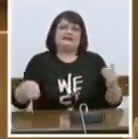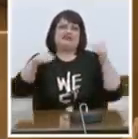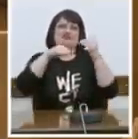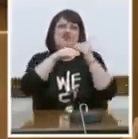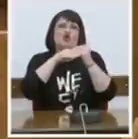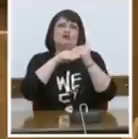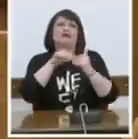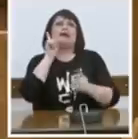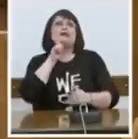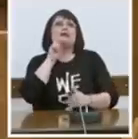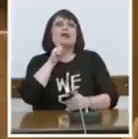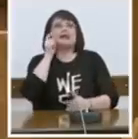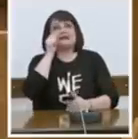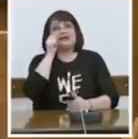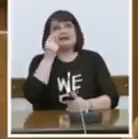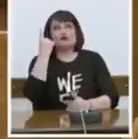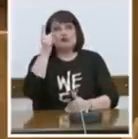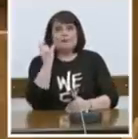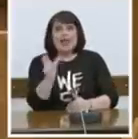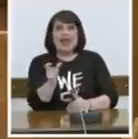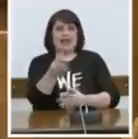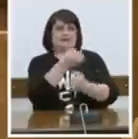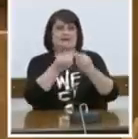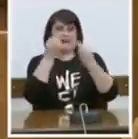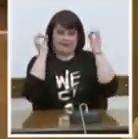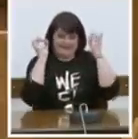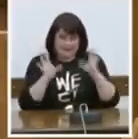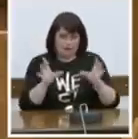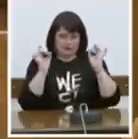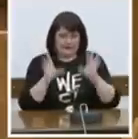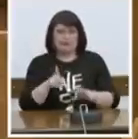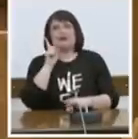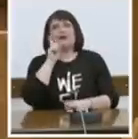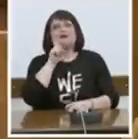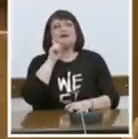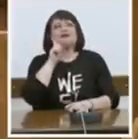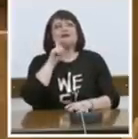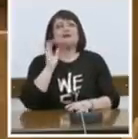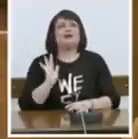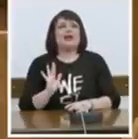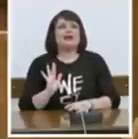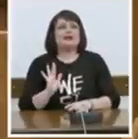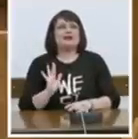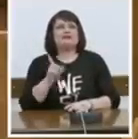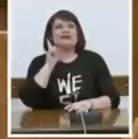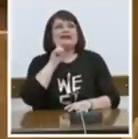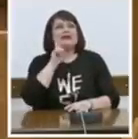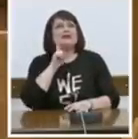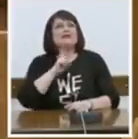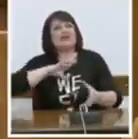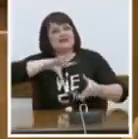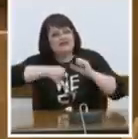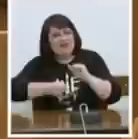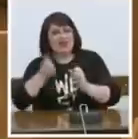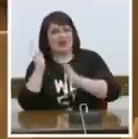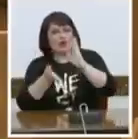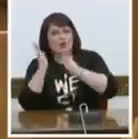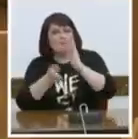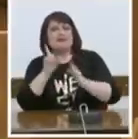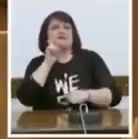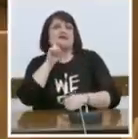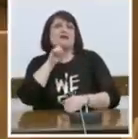φύλων. Λέξη δεν υπόθηκε για την έμφυλη βία, για την κακοποίηση των